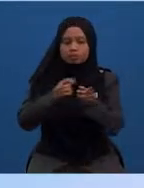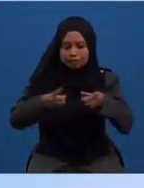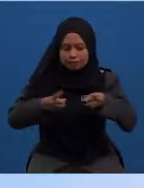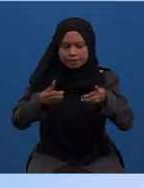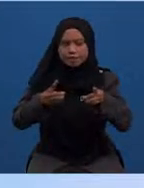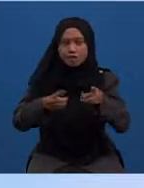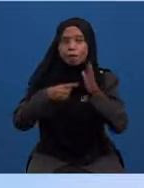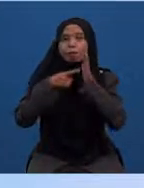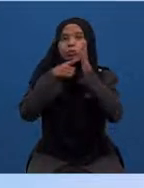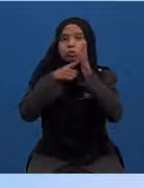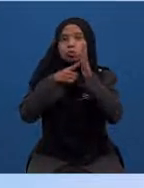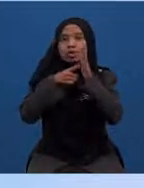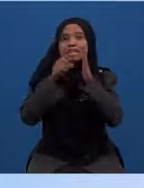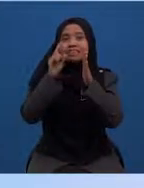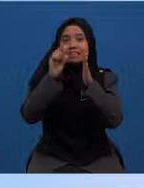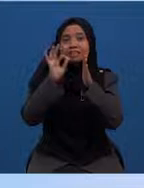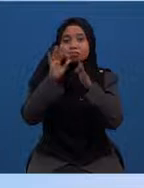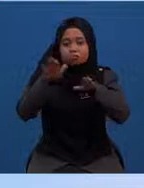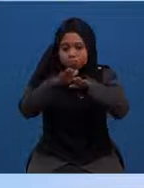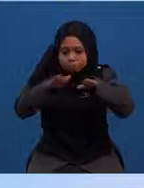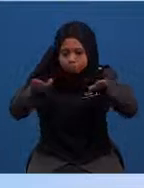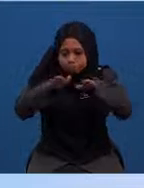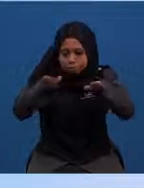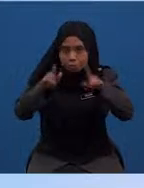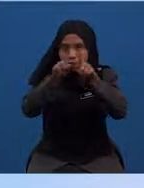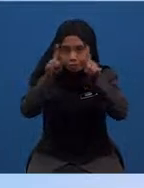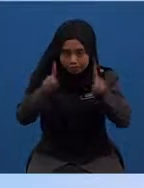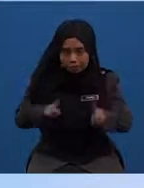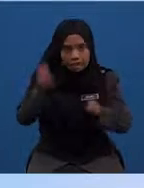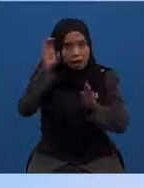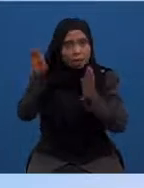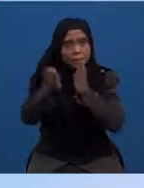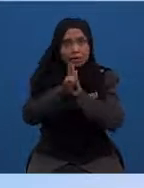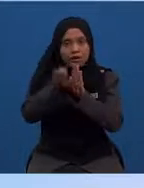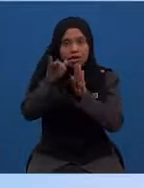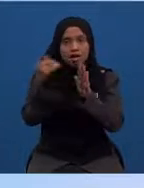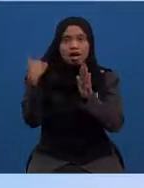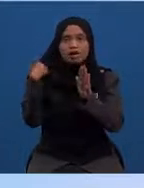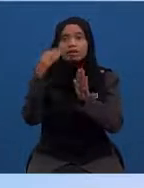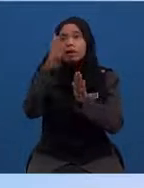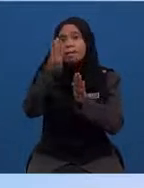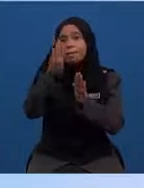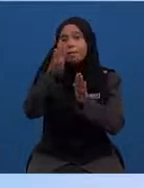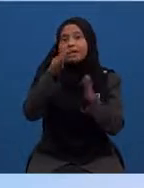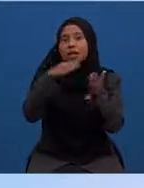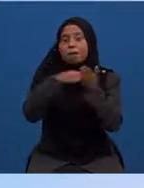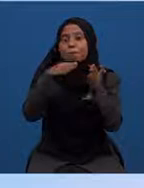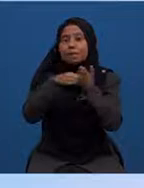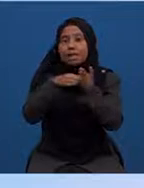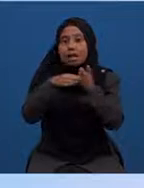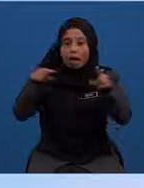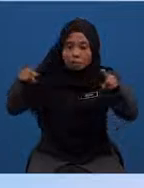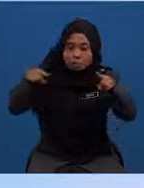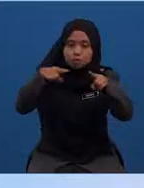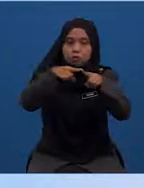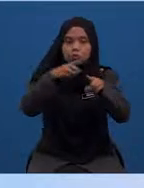sedang menunjukkan sebuah permukaan bingkai gambar yang mempunyai 4 bilangan penjuru